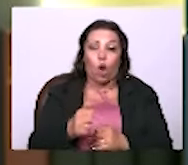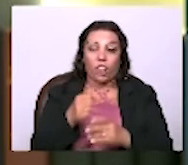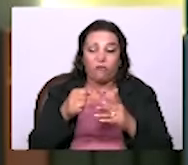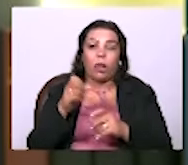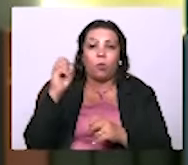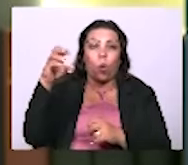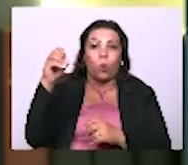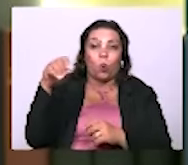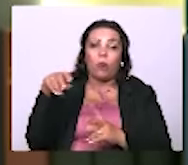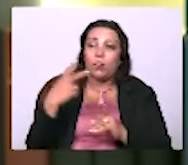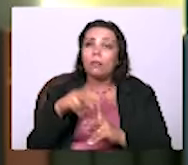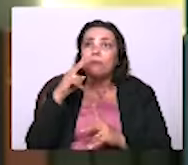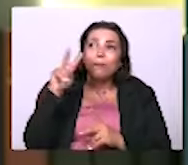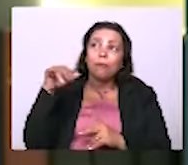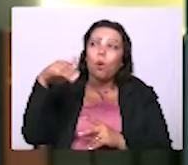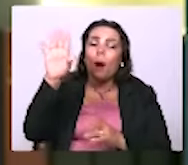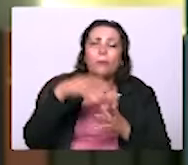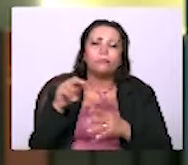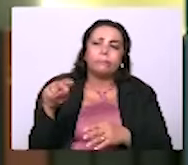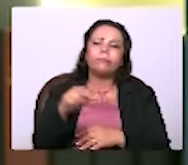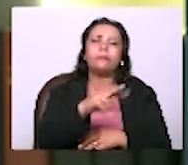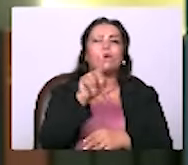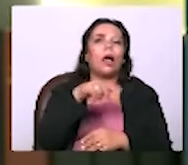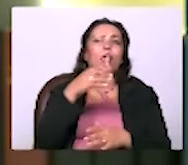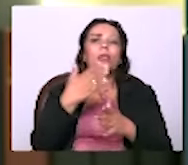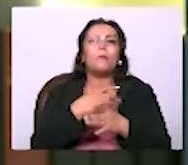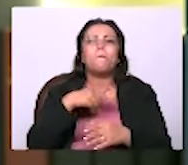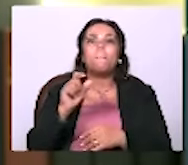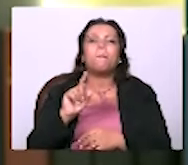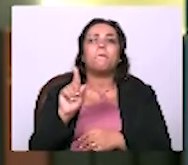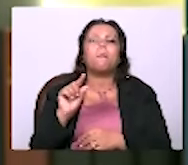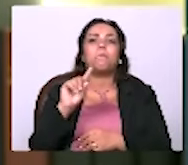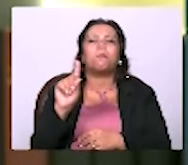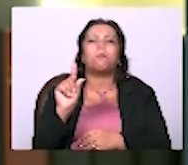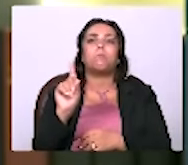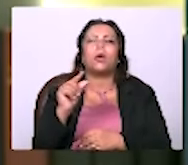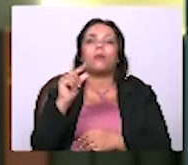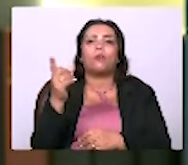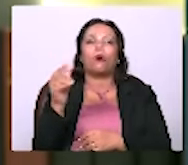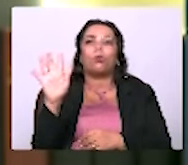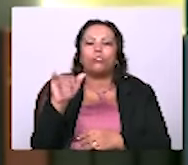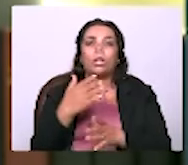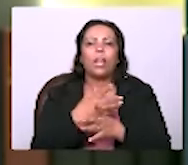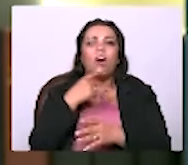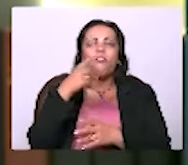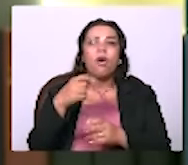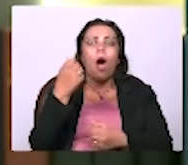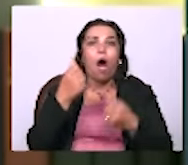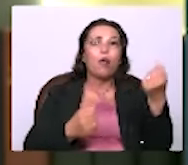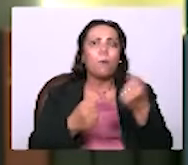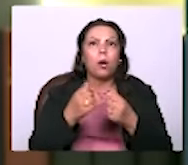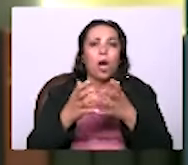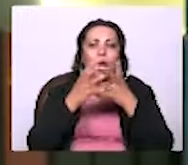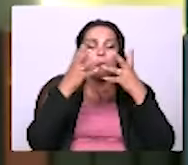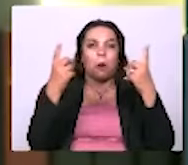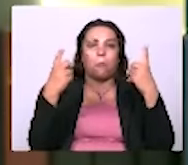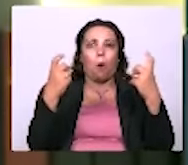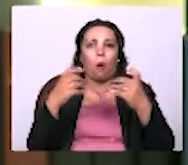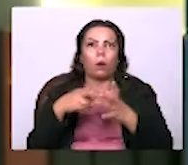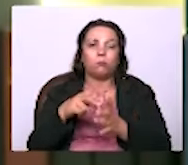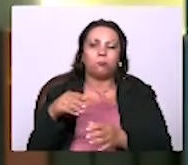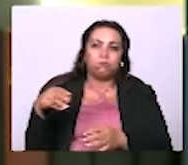بيعبروا من اماكن لا يصح العبول ليها زي حادثه البدرشين ان لودر معدي في مكان مفروض ما